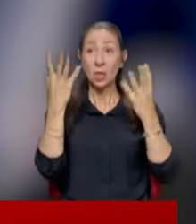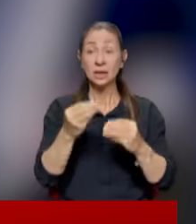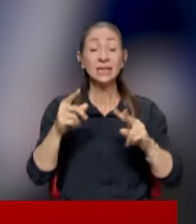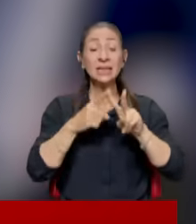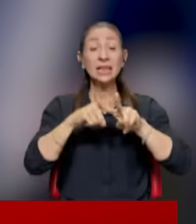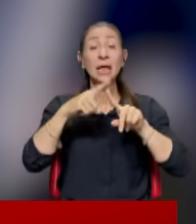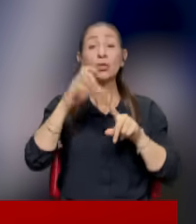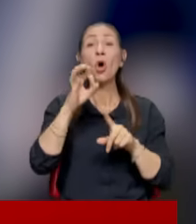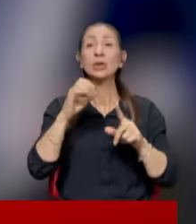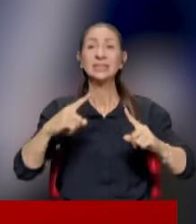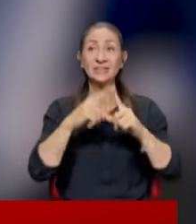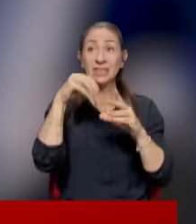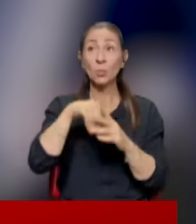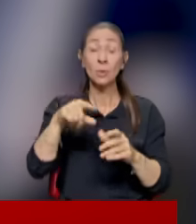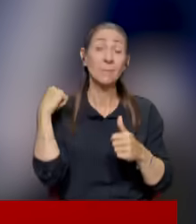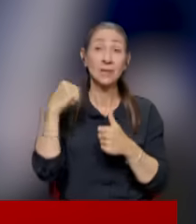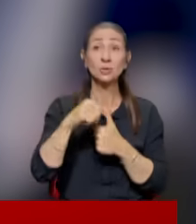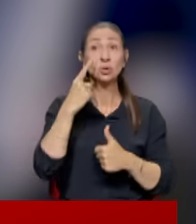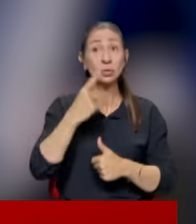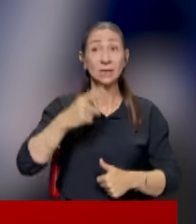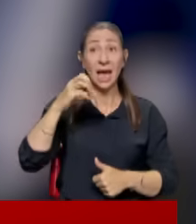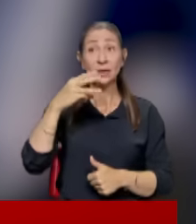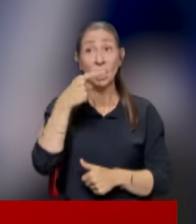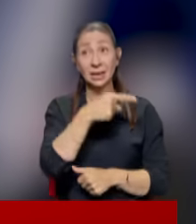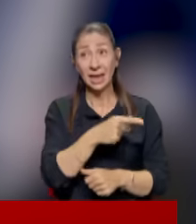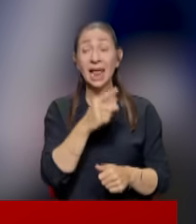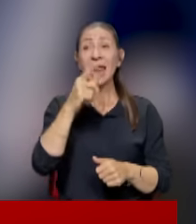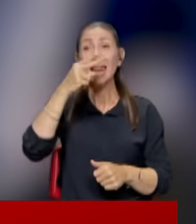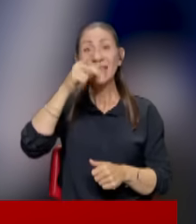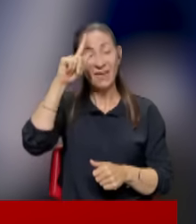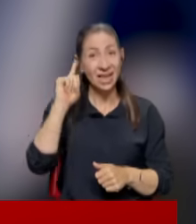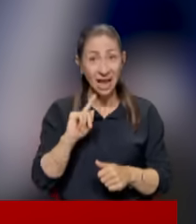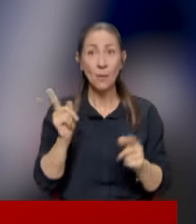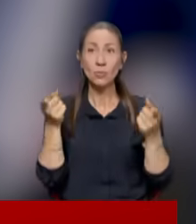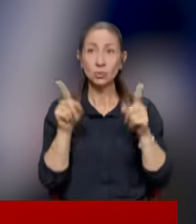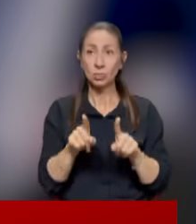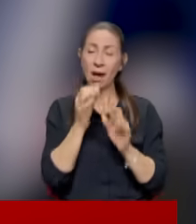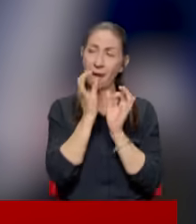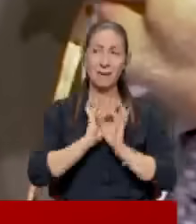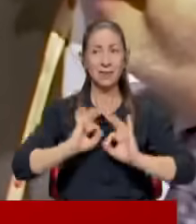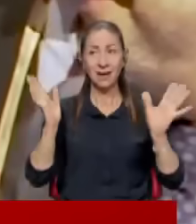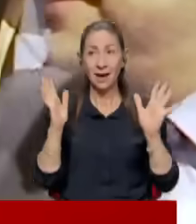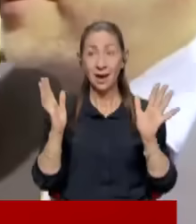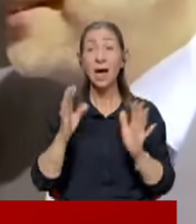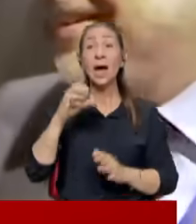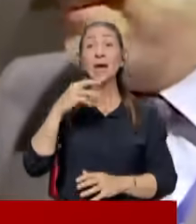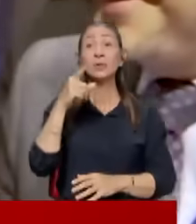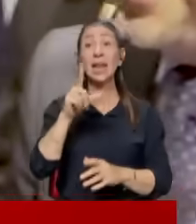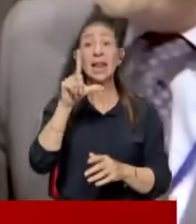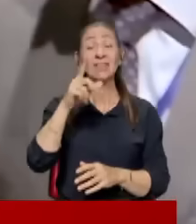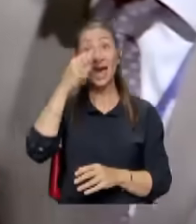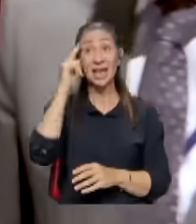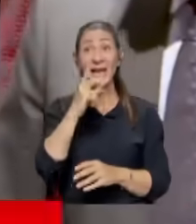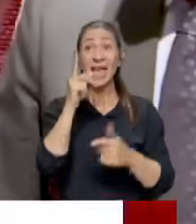NATO zirvesi için bugün bir kez daha Cumhurbaşkanı Erdoğan'la Litvanya'da bir araya gelmek harikaydı. Erdoğan'ın